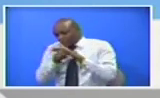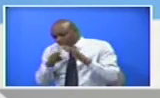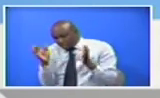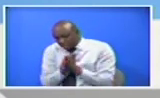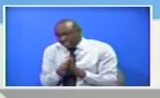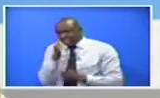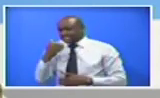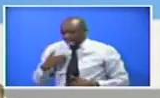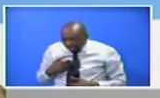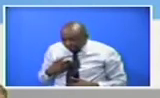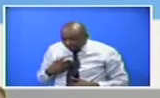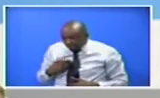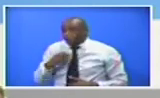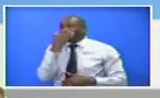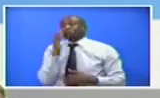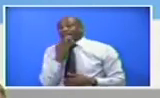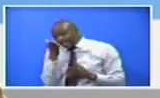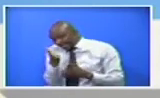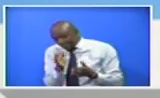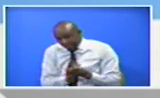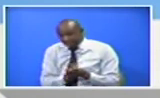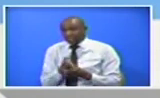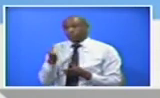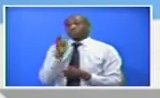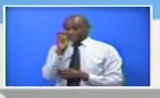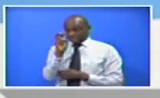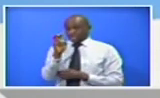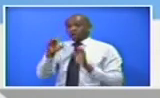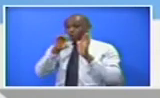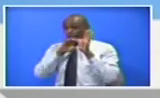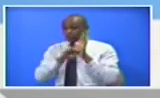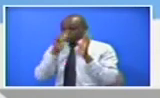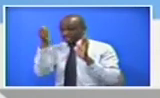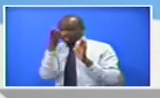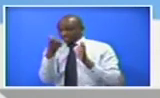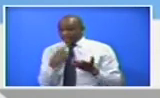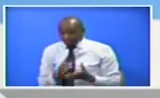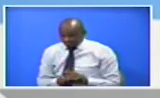zipo. Tukiangalia katika katiba yetu ya Kenya,